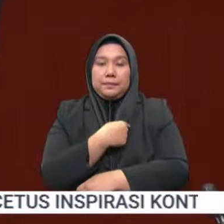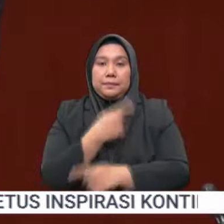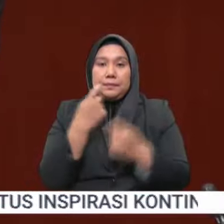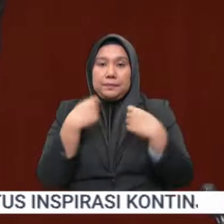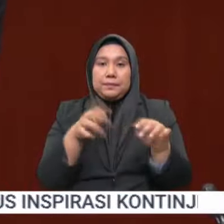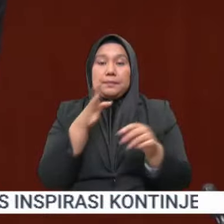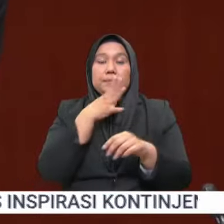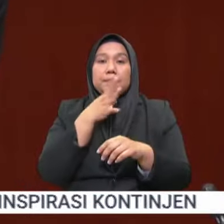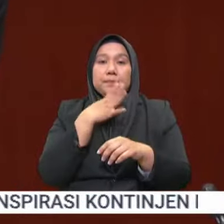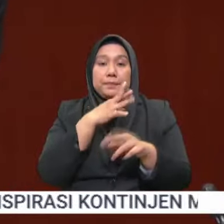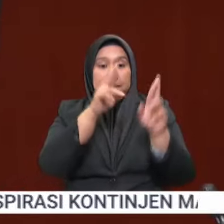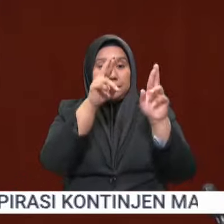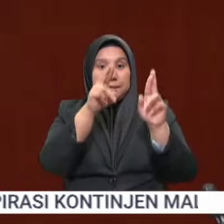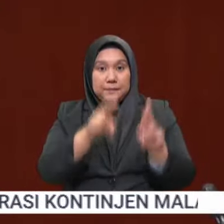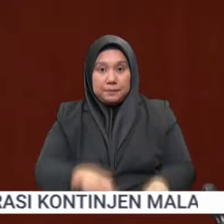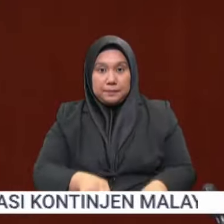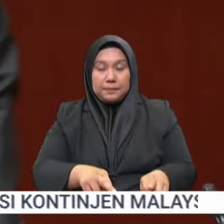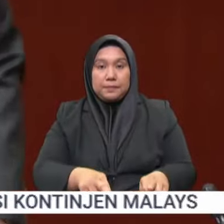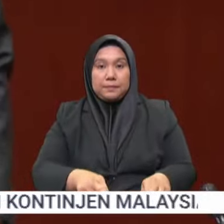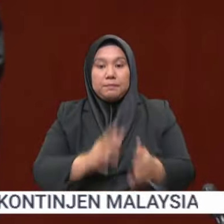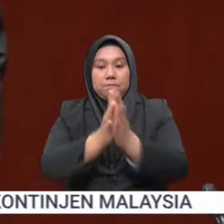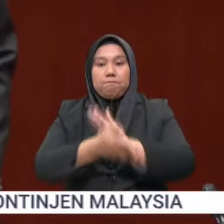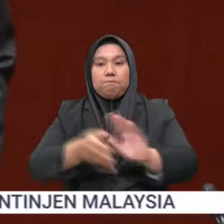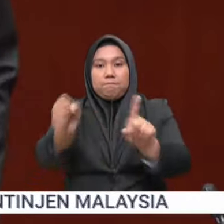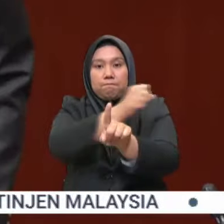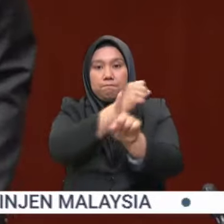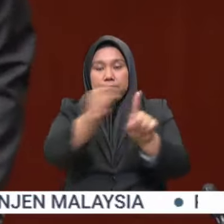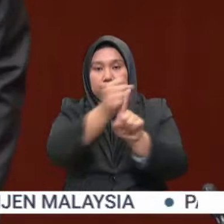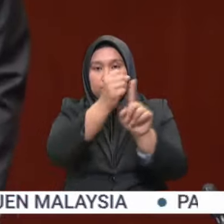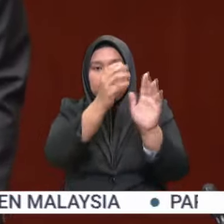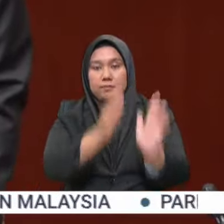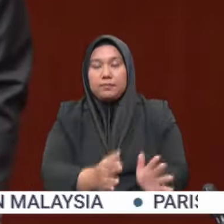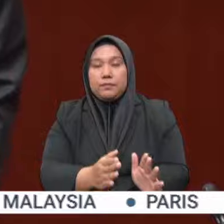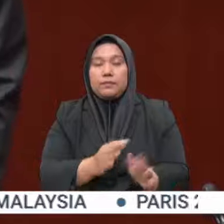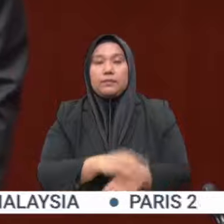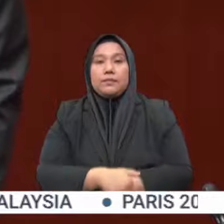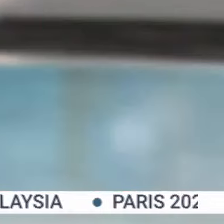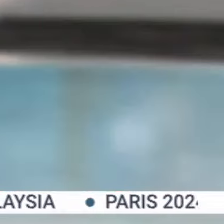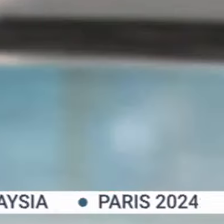usaha kementeriannya secara berterusan dalam mengatasi isu berkenaan.